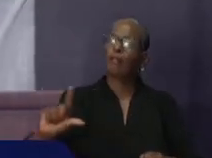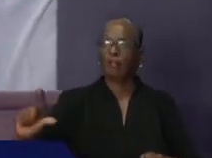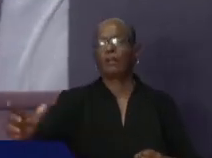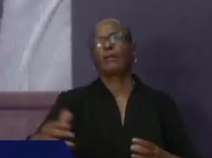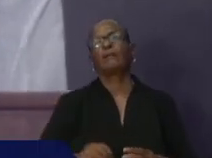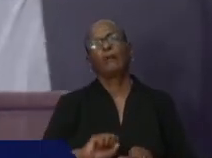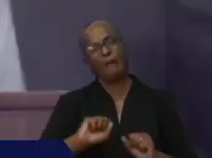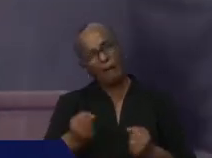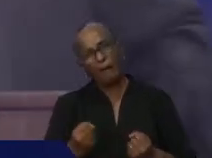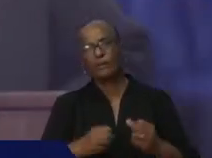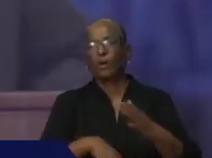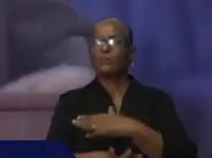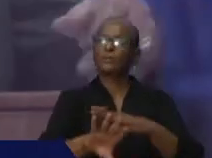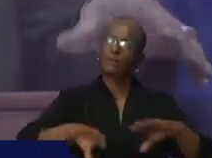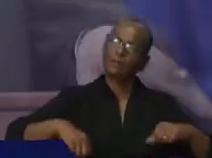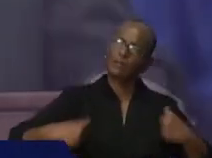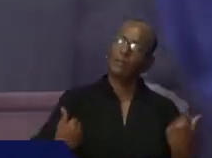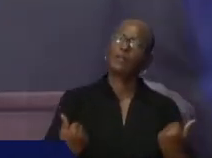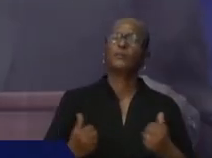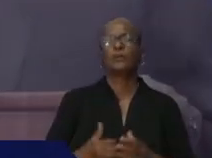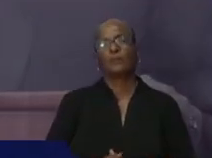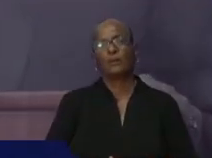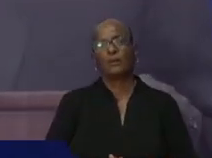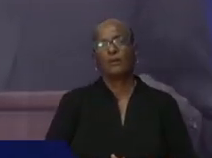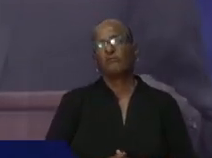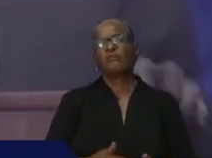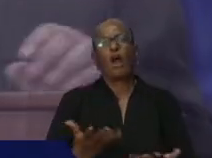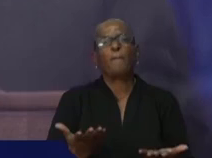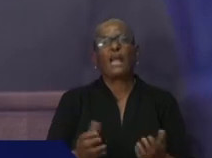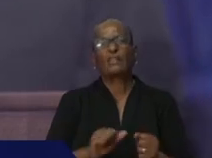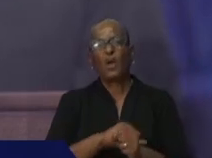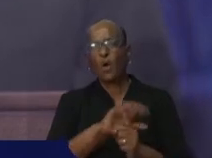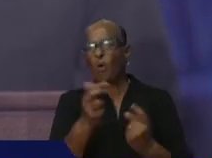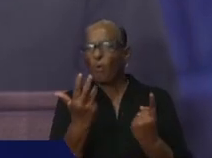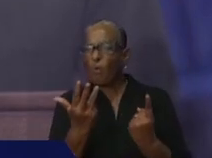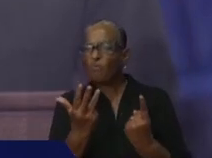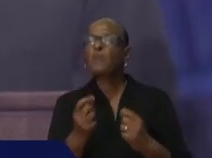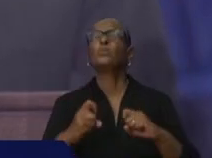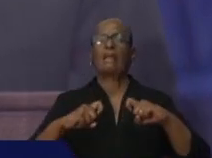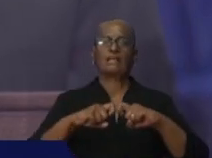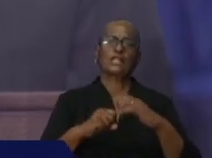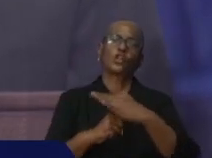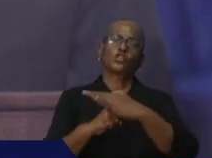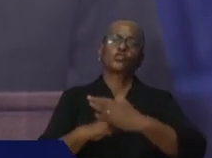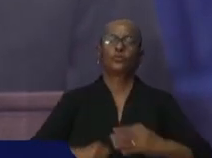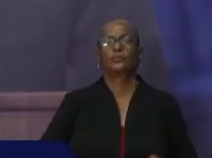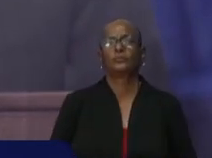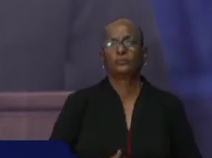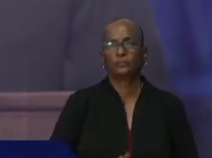Startende ondernemingen, maar vooral tegen de achtergrond van COVID, moeten ze extra ondersteund worden.